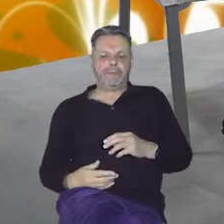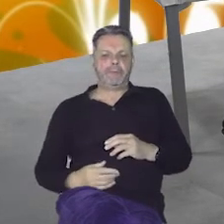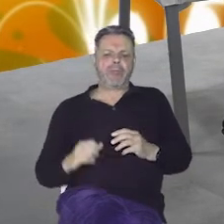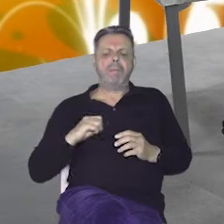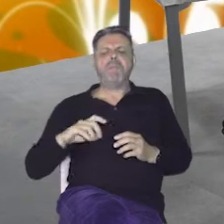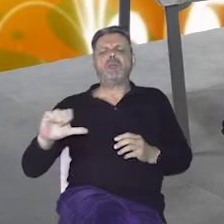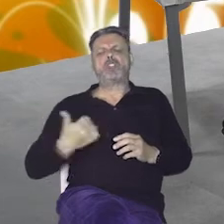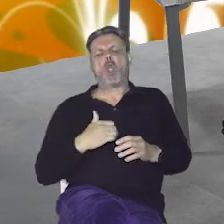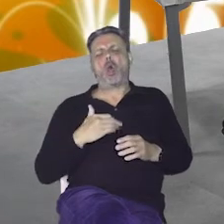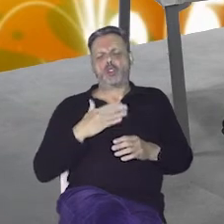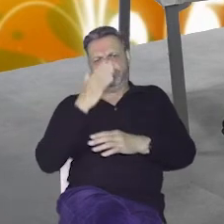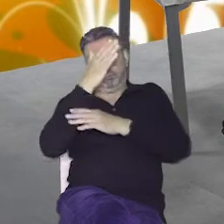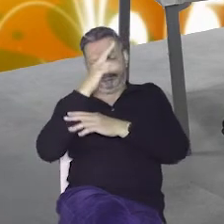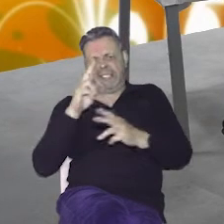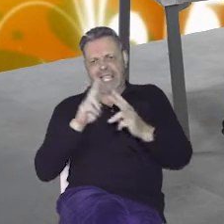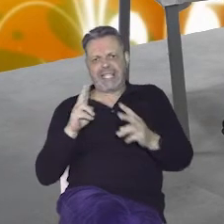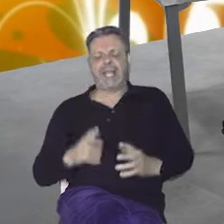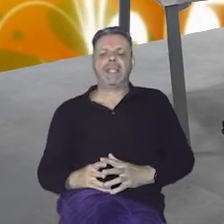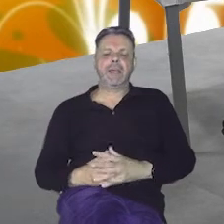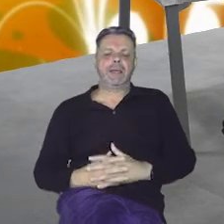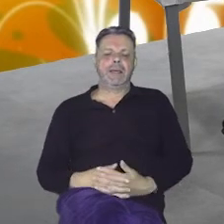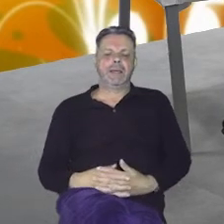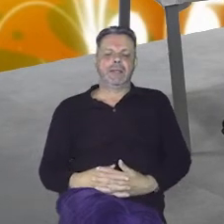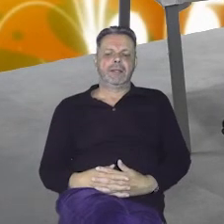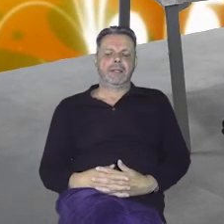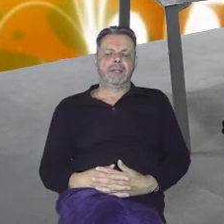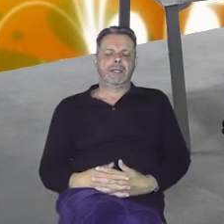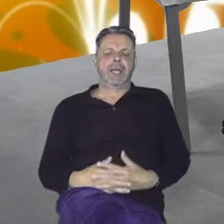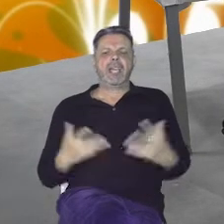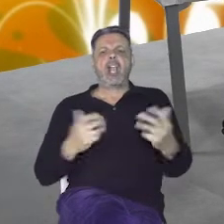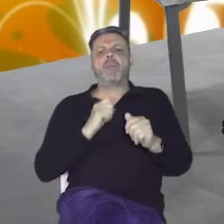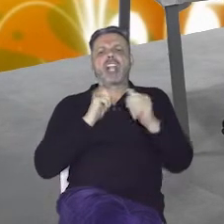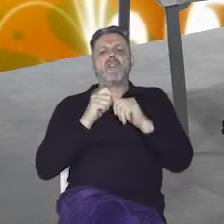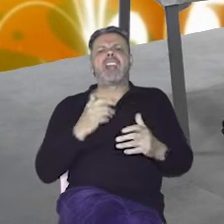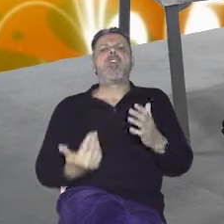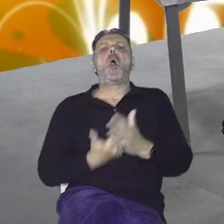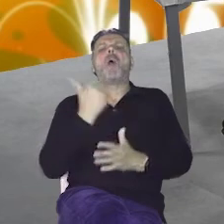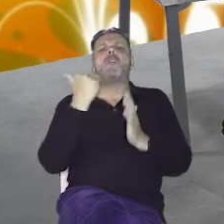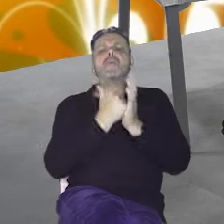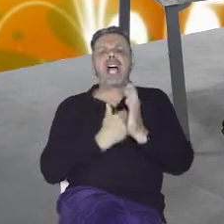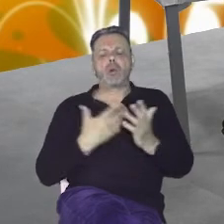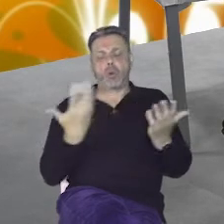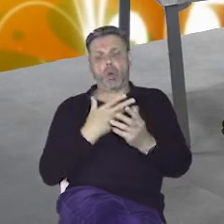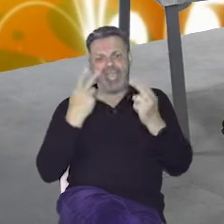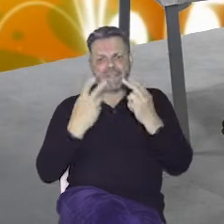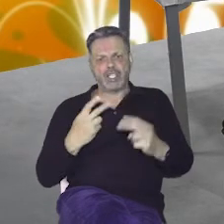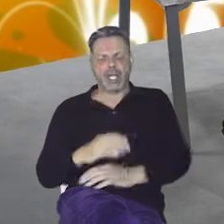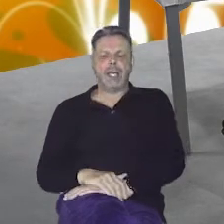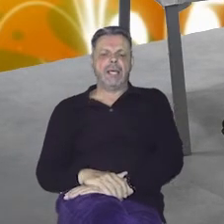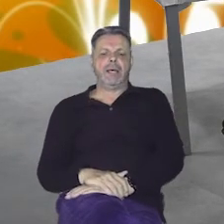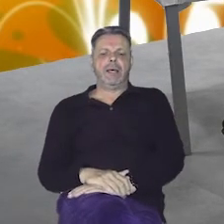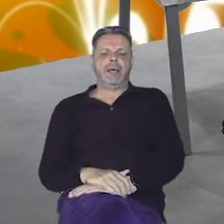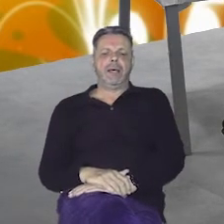mjesta, ali u 9. sigurno, da porazgovaramo o tom novom zakonu koji je jako važan. E